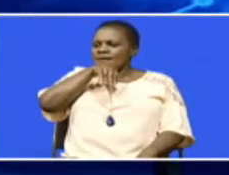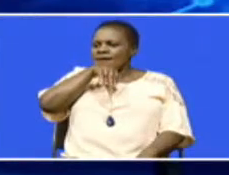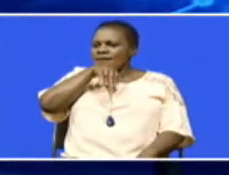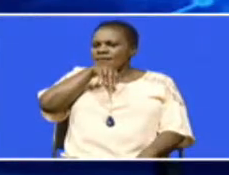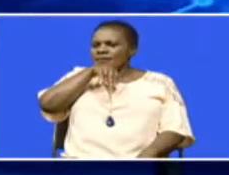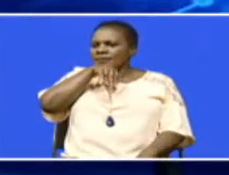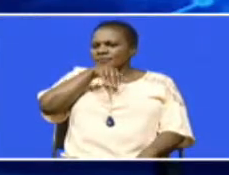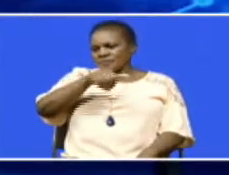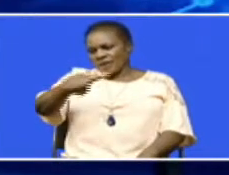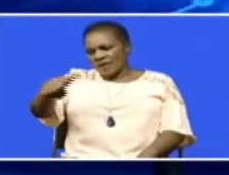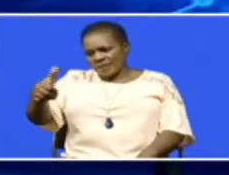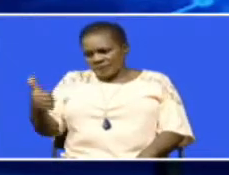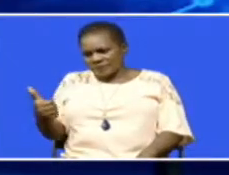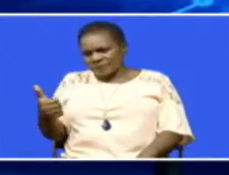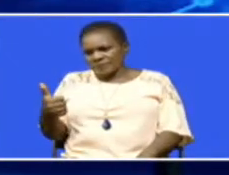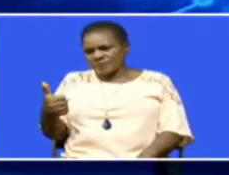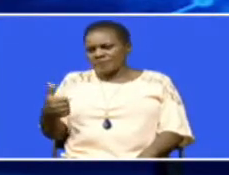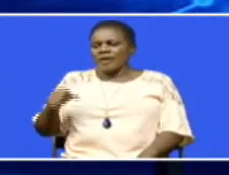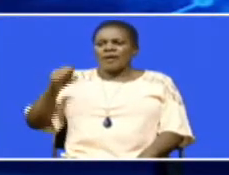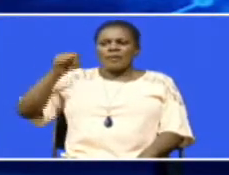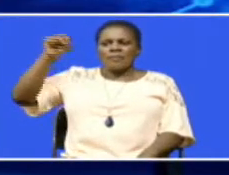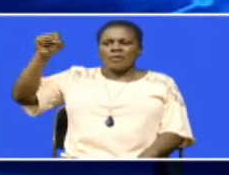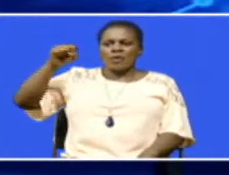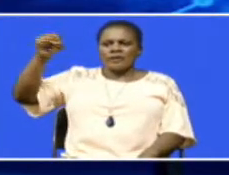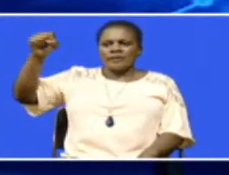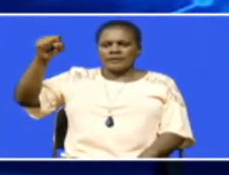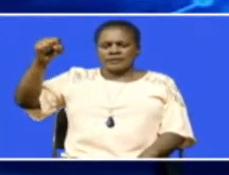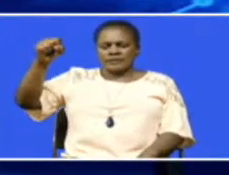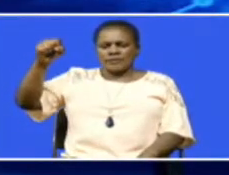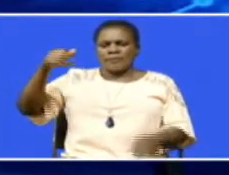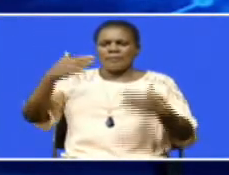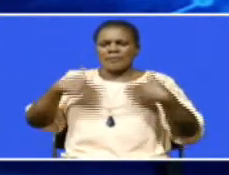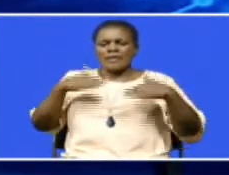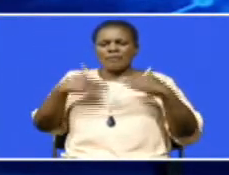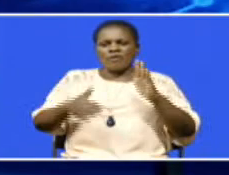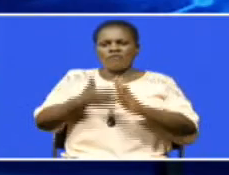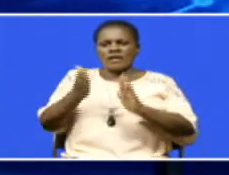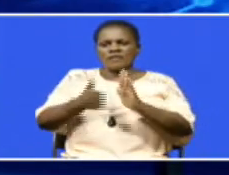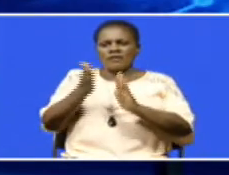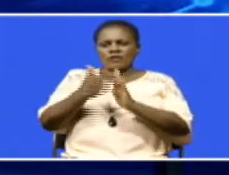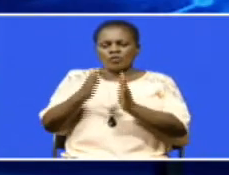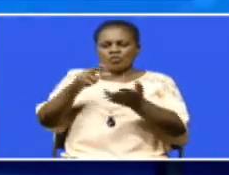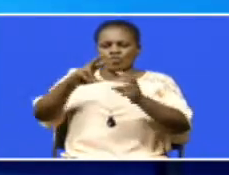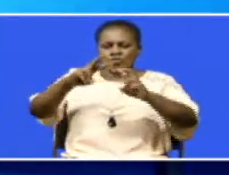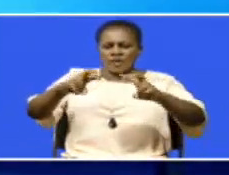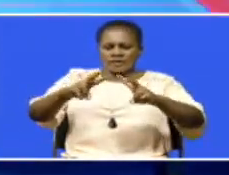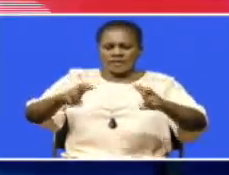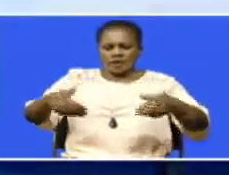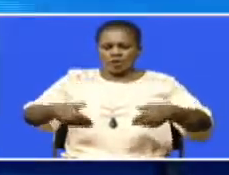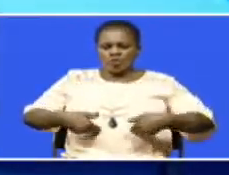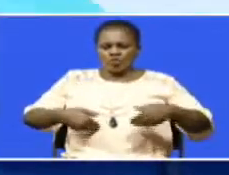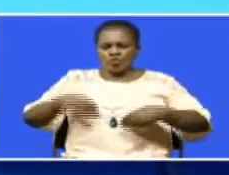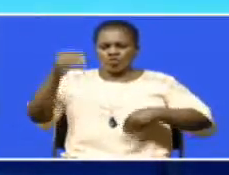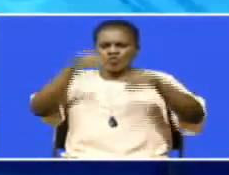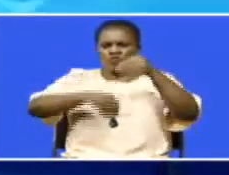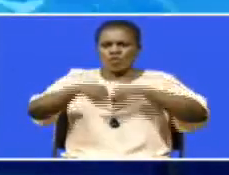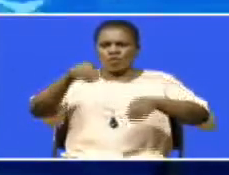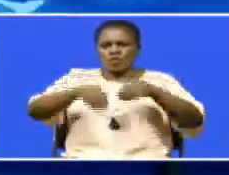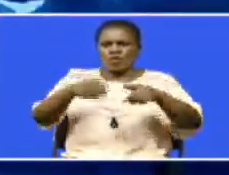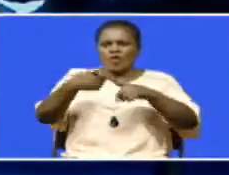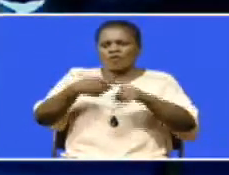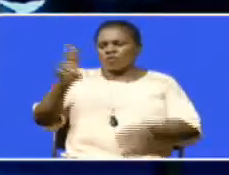Raila Odinga. Kwingineko, mtazamaji, wanasiasa wakuu nchini wamekuwa mbioni kuwinda kura ya vijana kutoka kwa Rais Uhuru